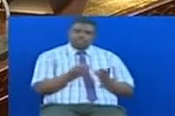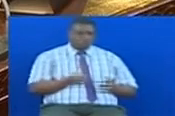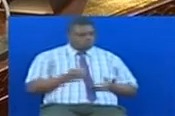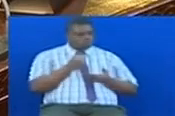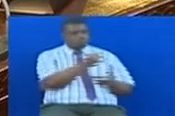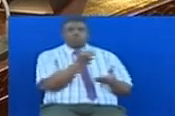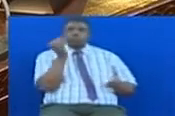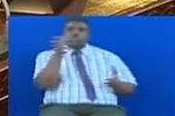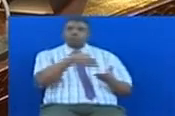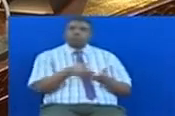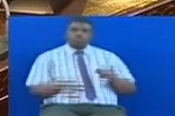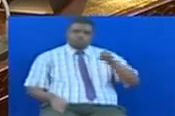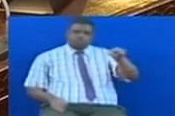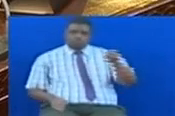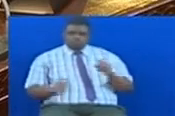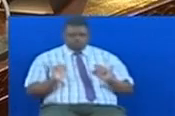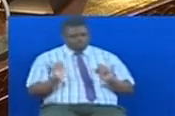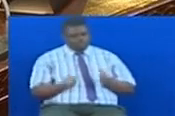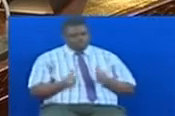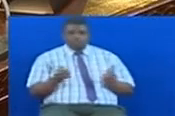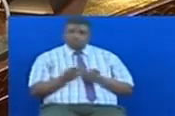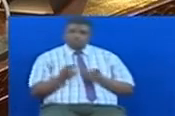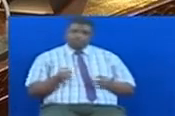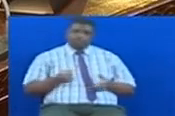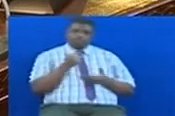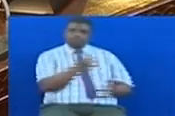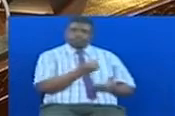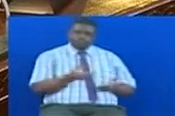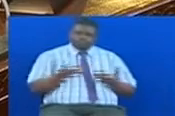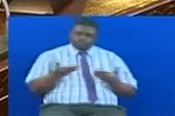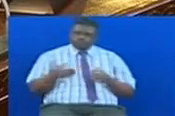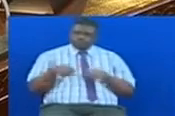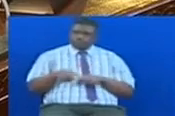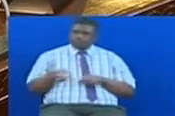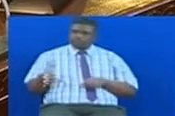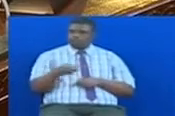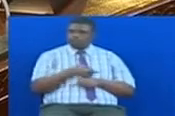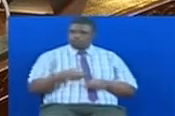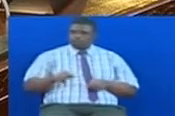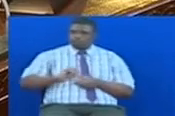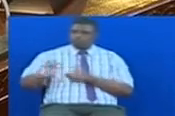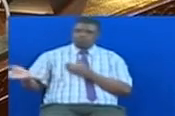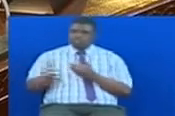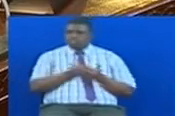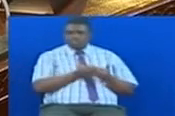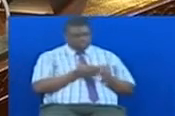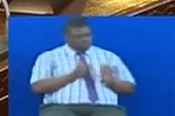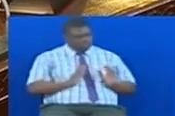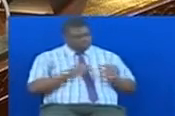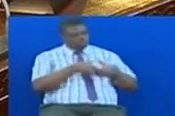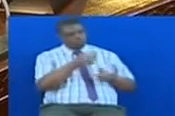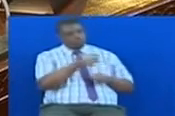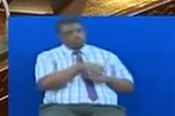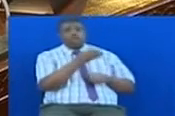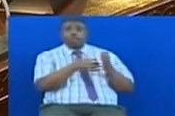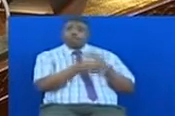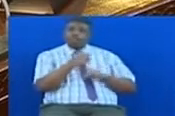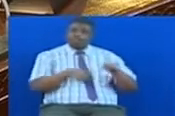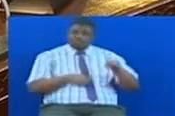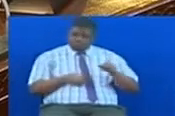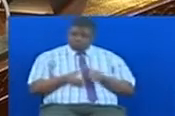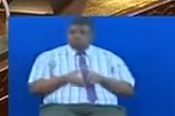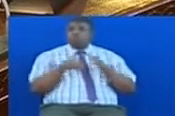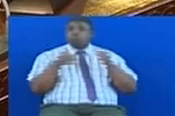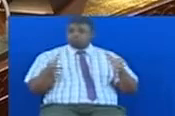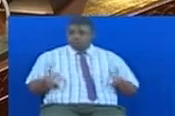huko kwa kutoa mikopo hii kama ruzuku. Sasa hivi ni mikopo ambayo inatakiwa irejeshwe kwa sababu kundi la watu wenye ulemavu ni kubwa. Kwa